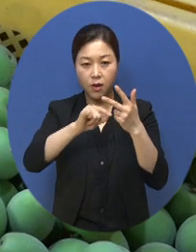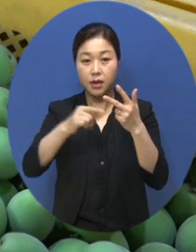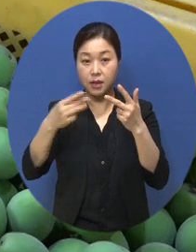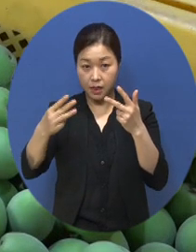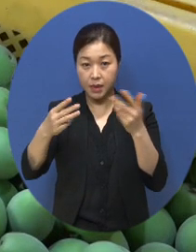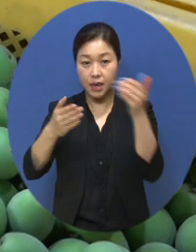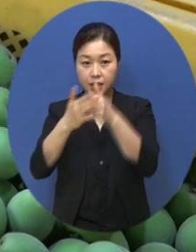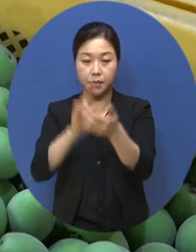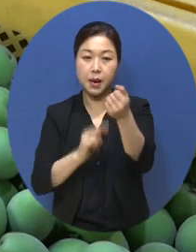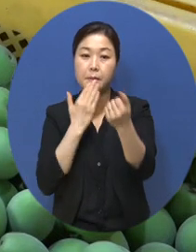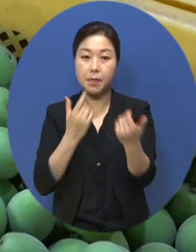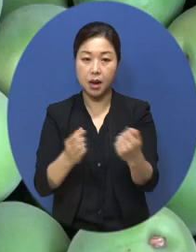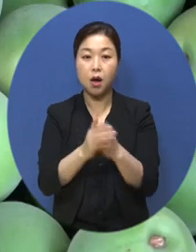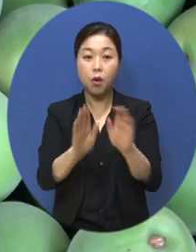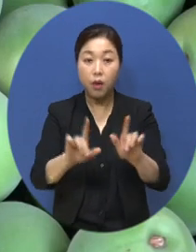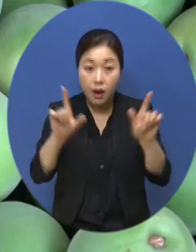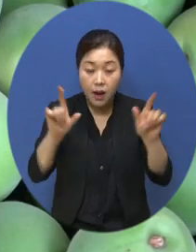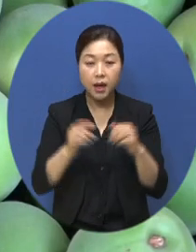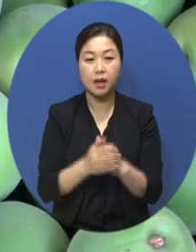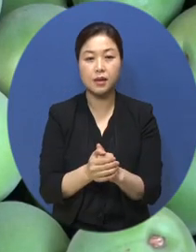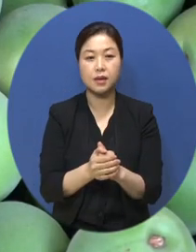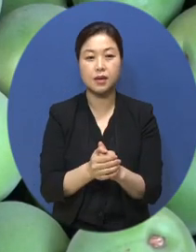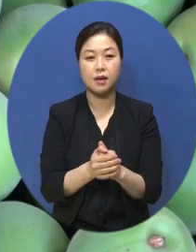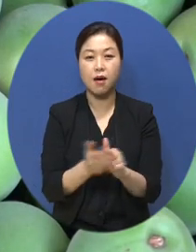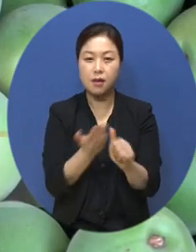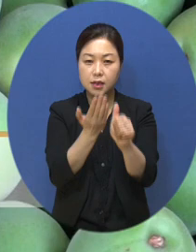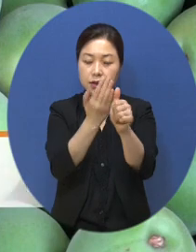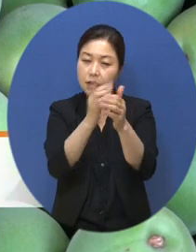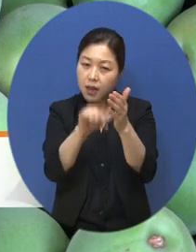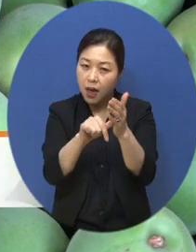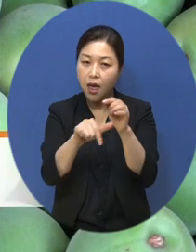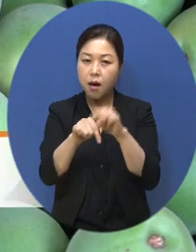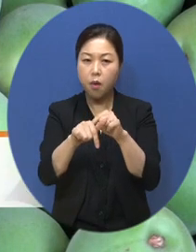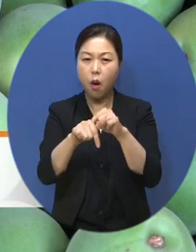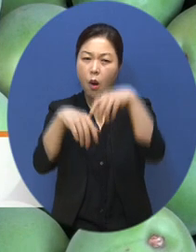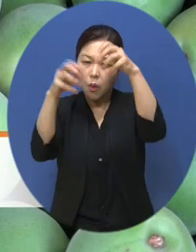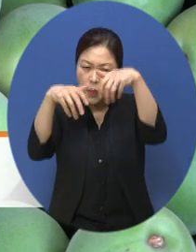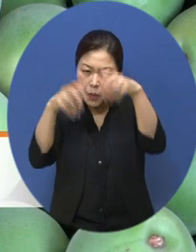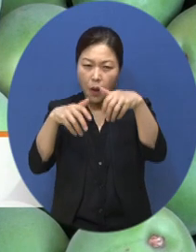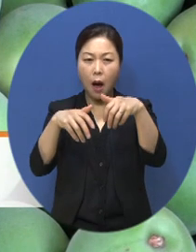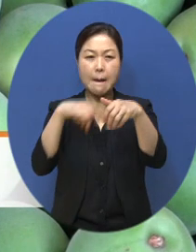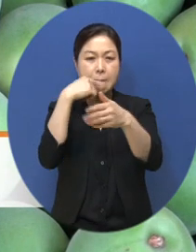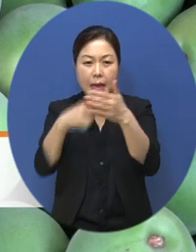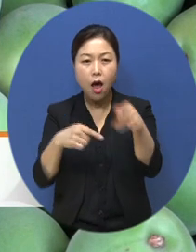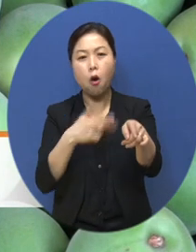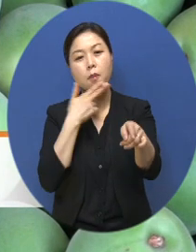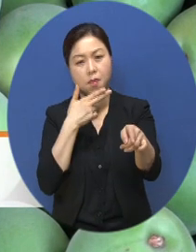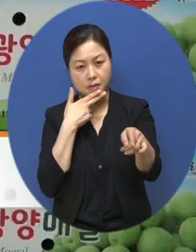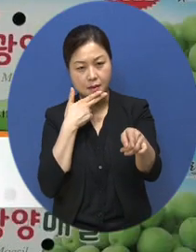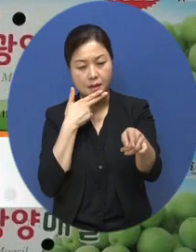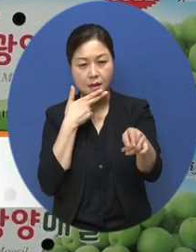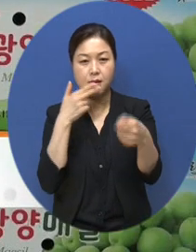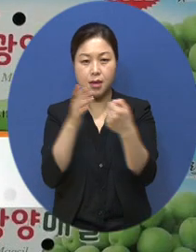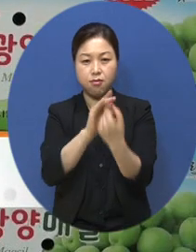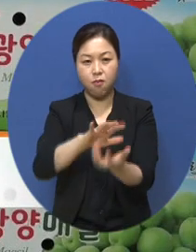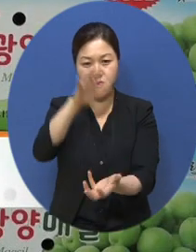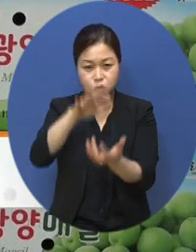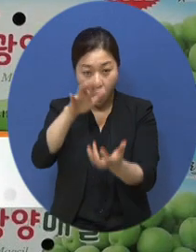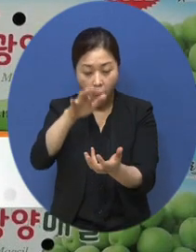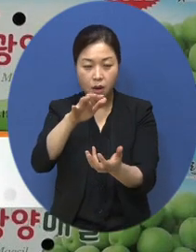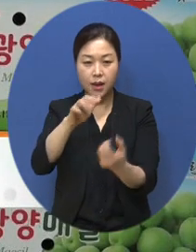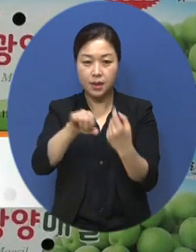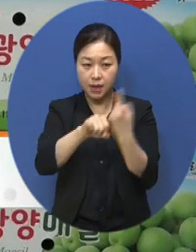실시됩니다. 특히 올해는 생육기에 재해가 없어 생산량은 지난해보다 37%